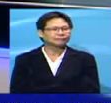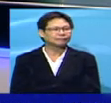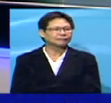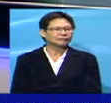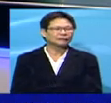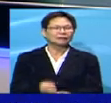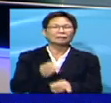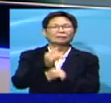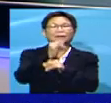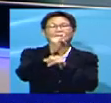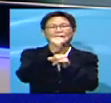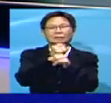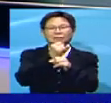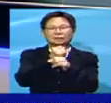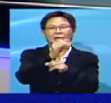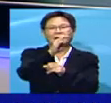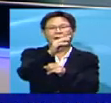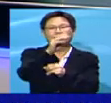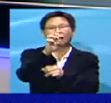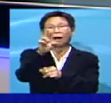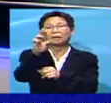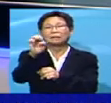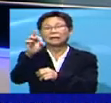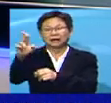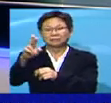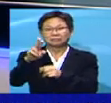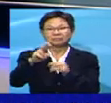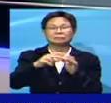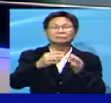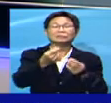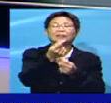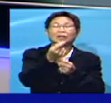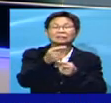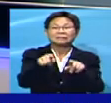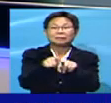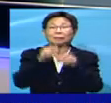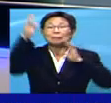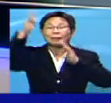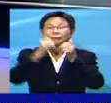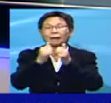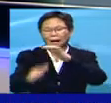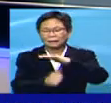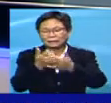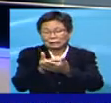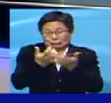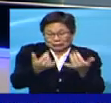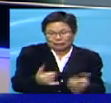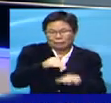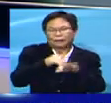Institut Penyelidikan Ekonomi Malaysia MIER menganjurkan nilai saksama ringgit berdasarkan asas ekonomi semasa